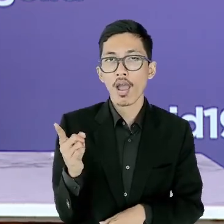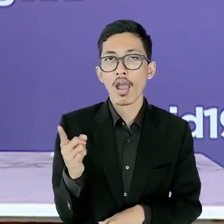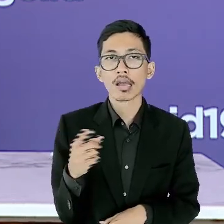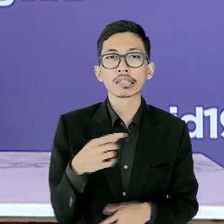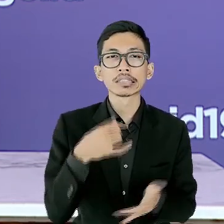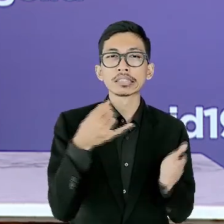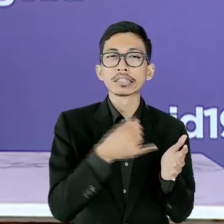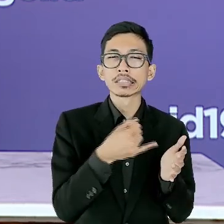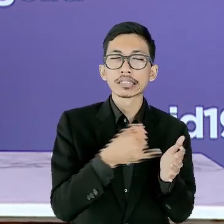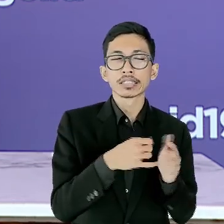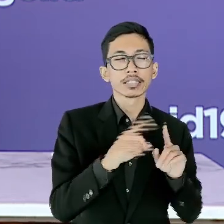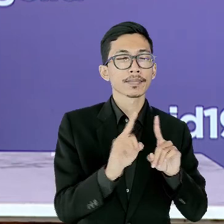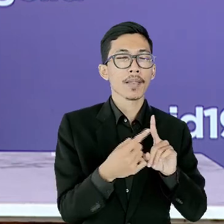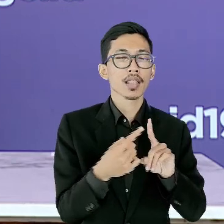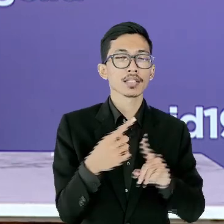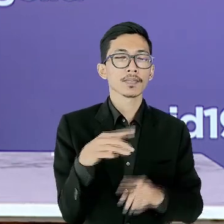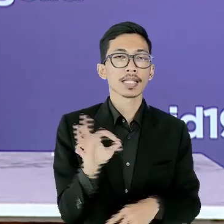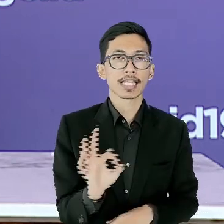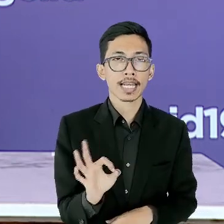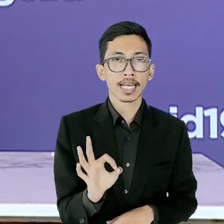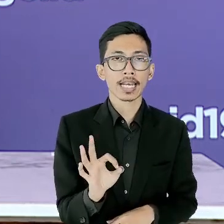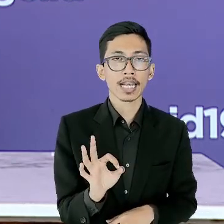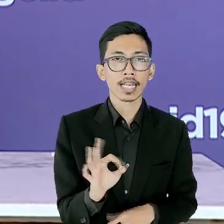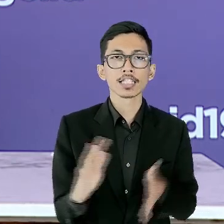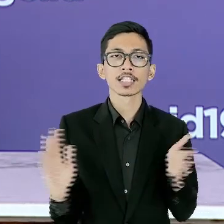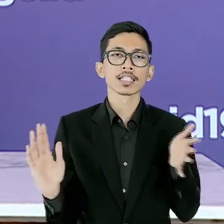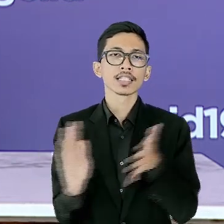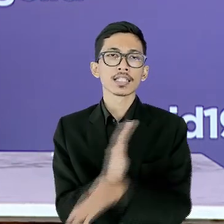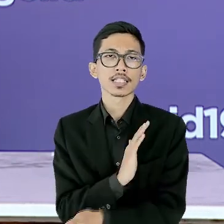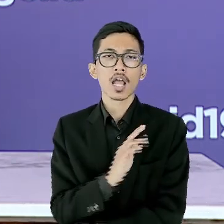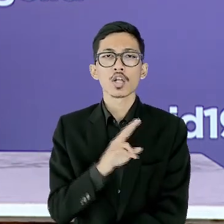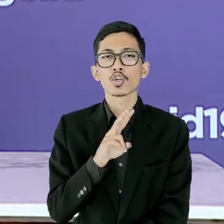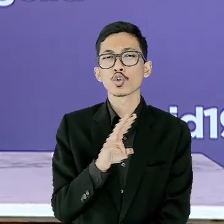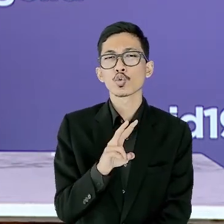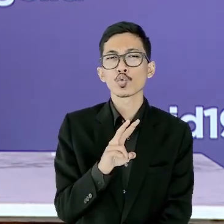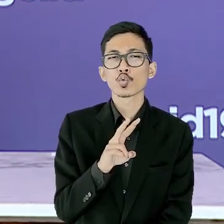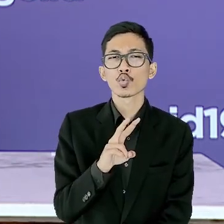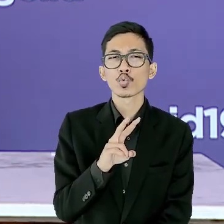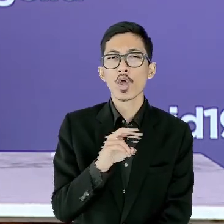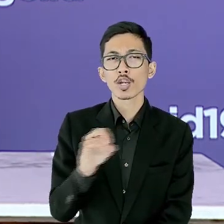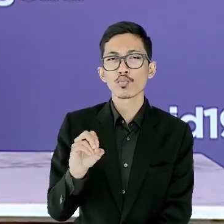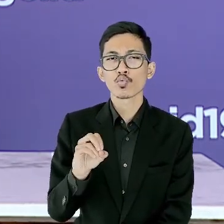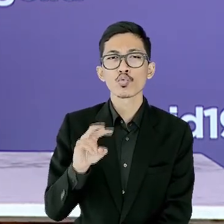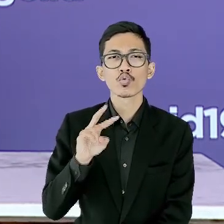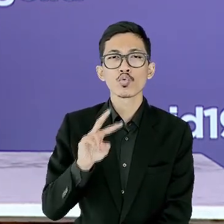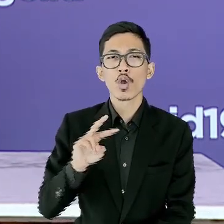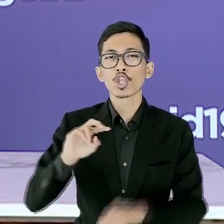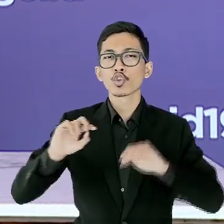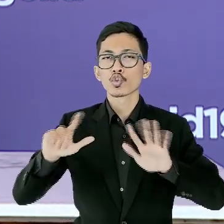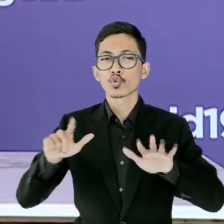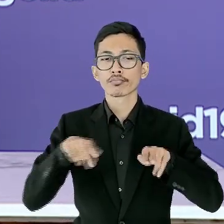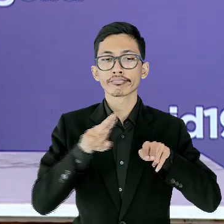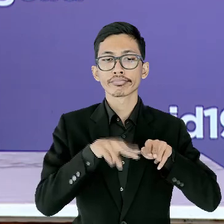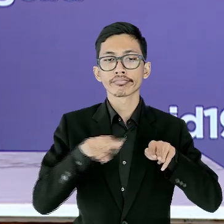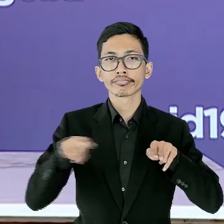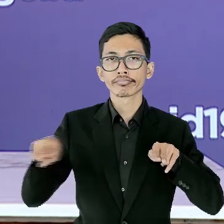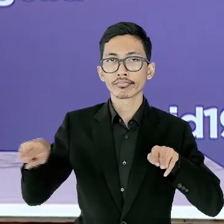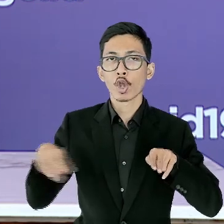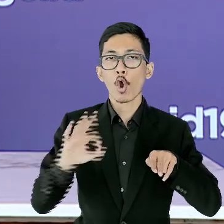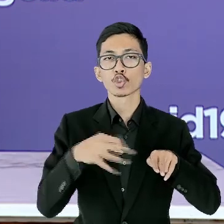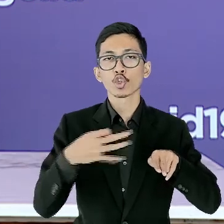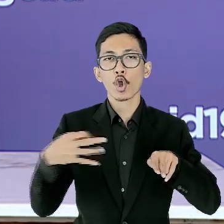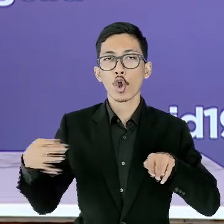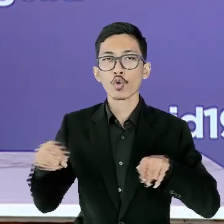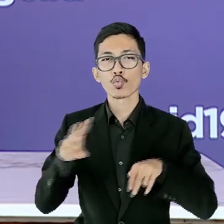11% dan tersisa sekitar 2.027 tempat tidur. Pemerintah